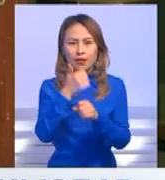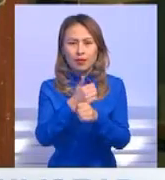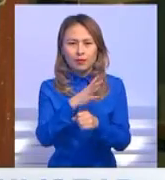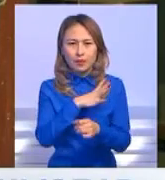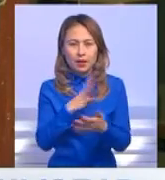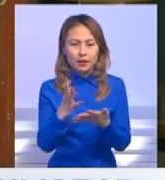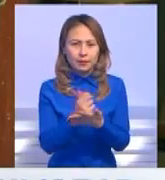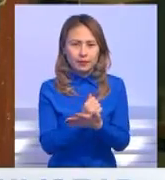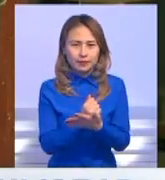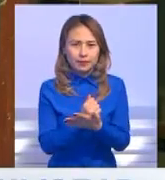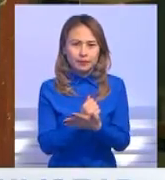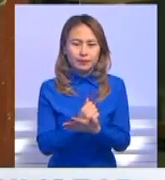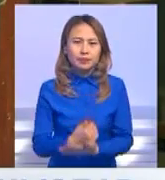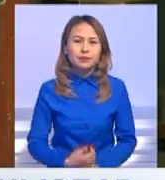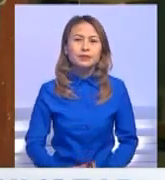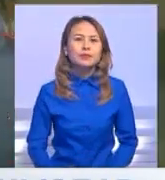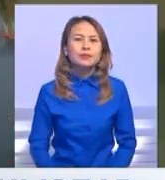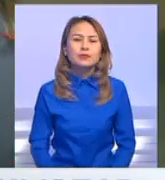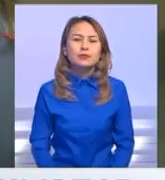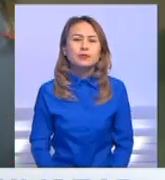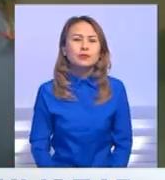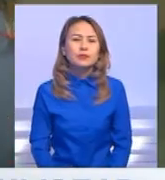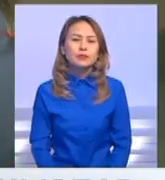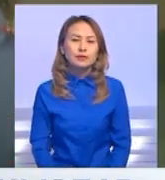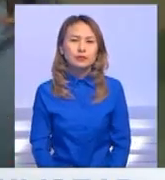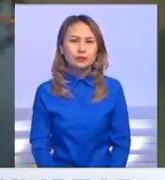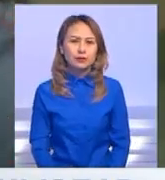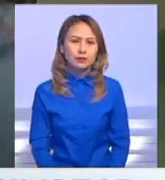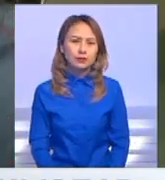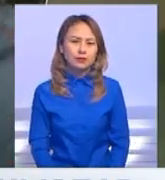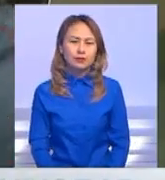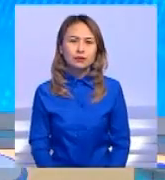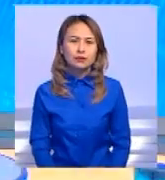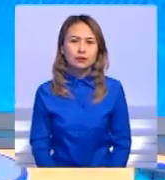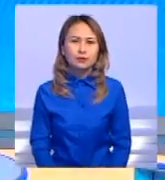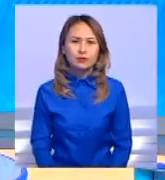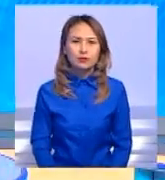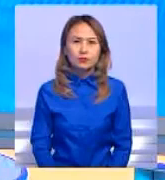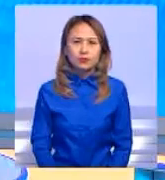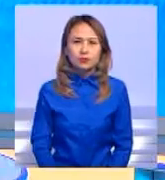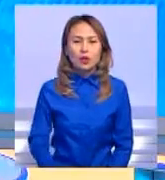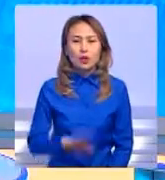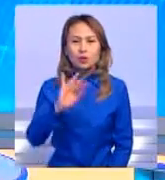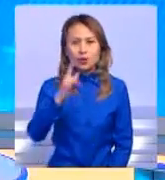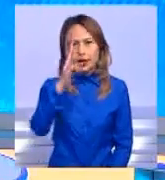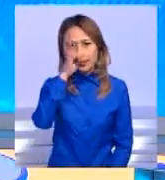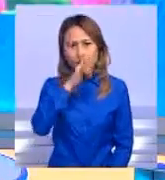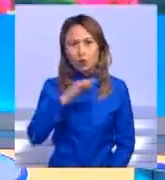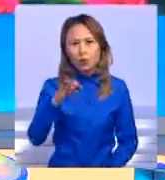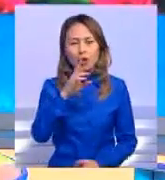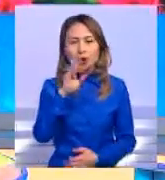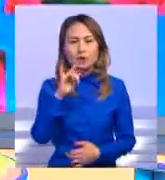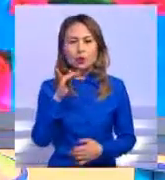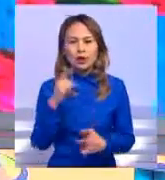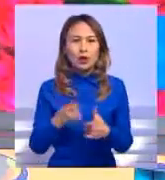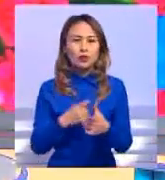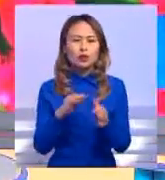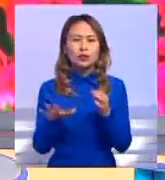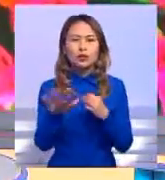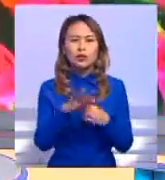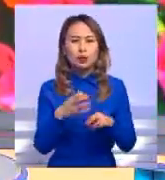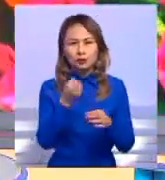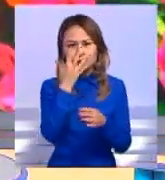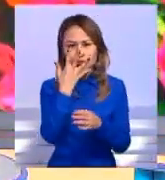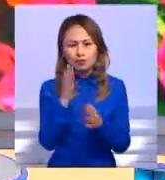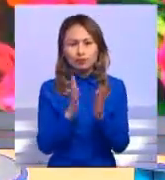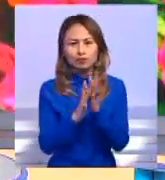болды. Гүлмира Әбішева, Ринат Досалиев, Ақтау, Хабар 24. Оңтүстік Қазақстан облысы Қазығұрт ауданында тұратын